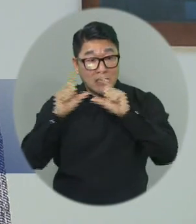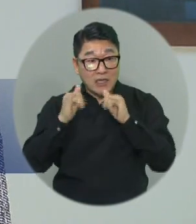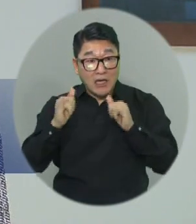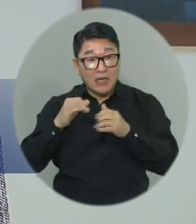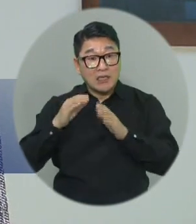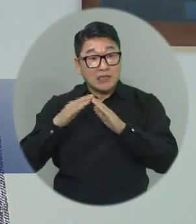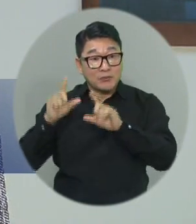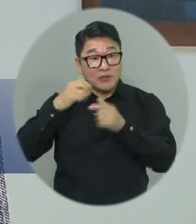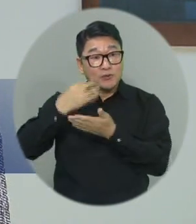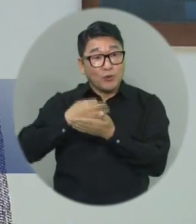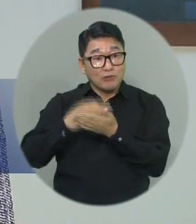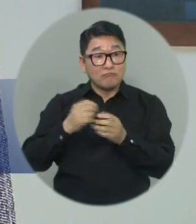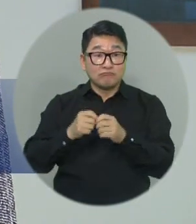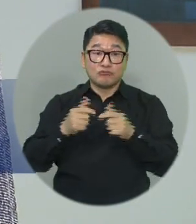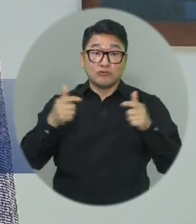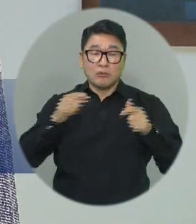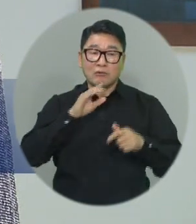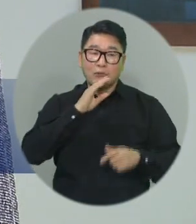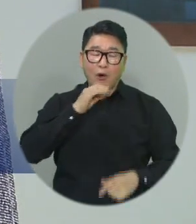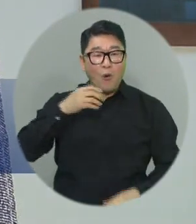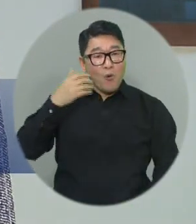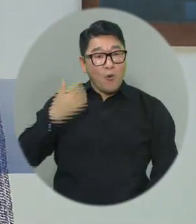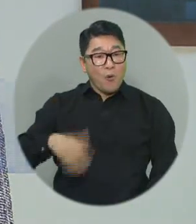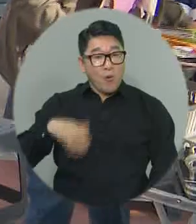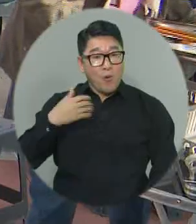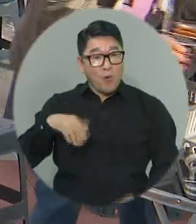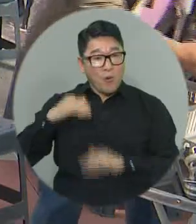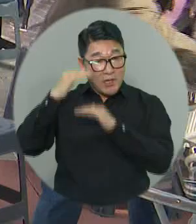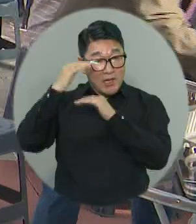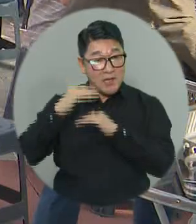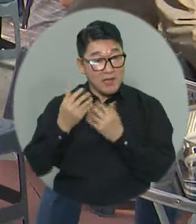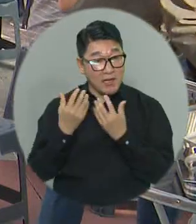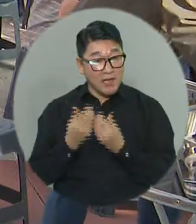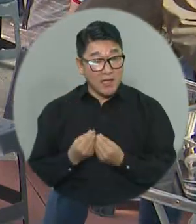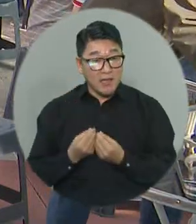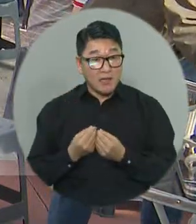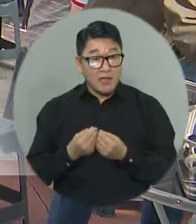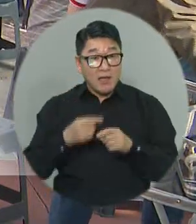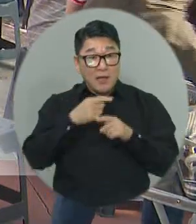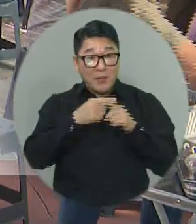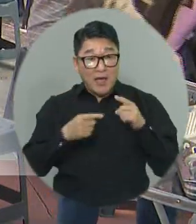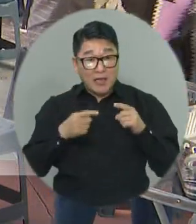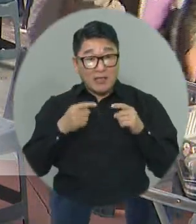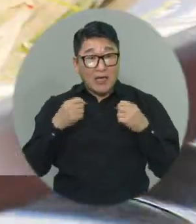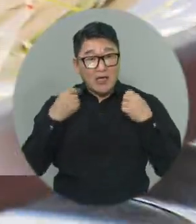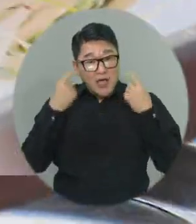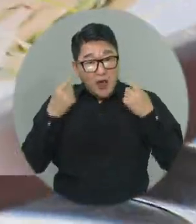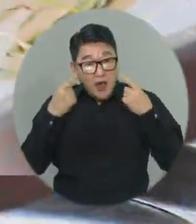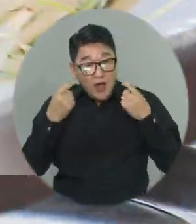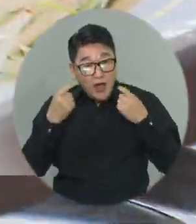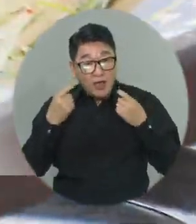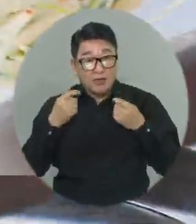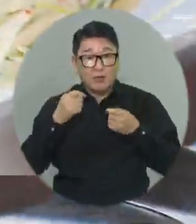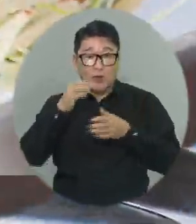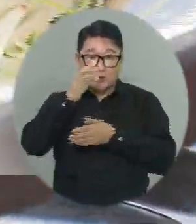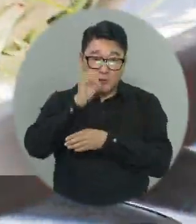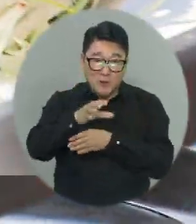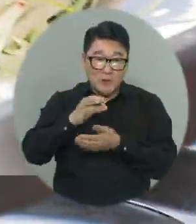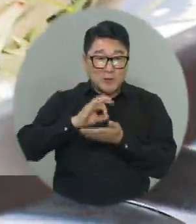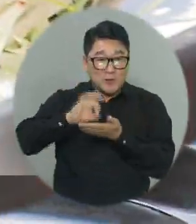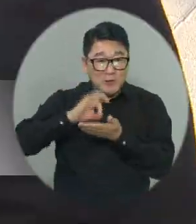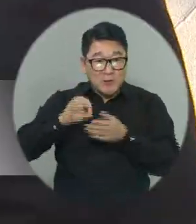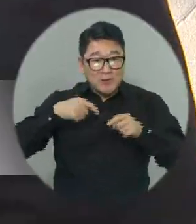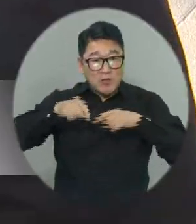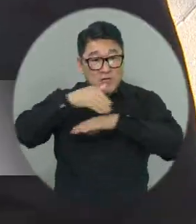주민들의 소득을 늘려주는 등 매우 우수한 사례입니다. 반값 가족여행과 붉은 불파 등 관광과 소비를 늘리는